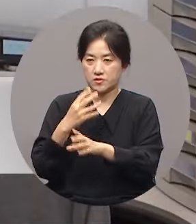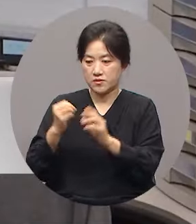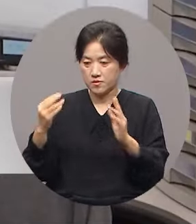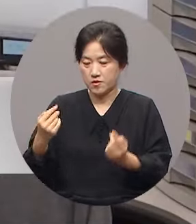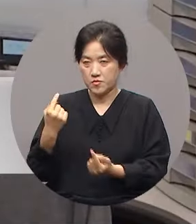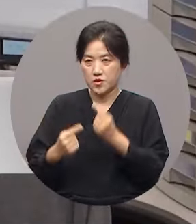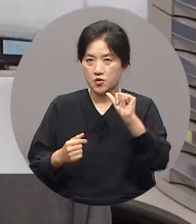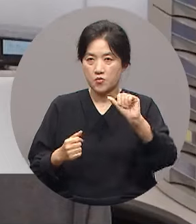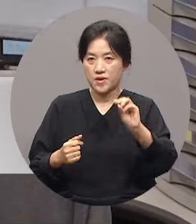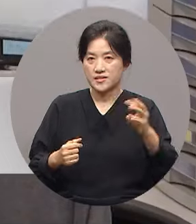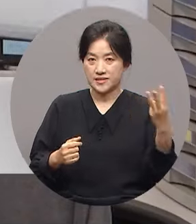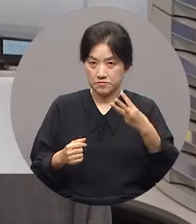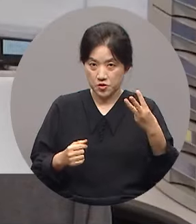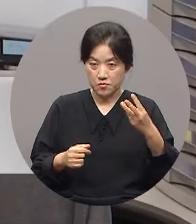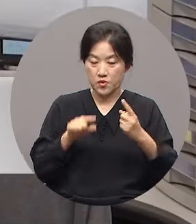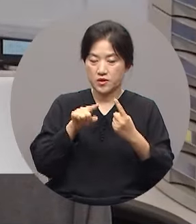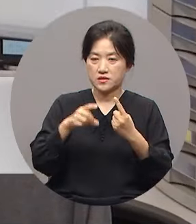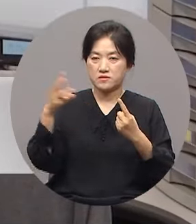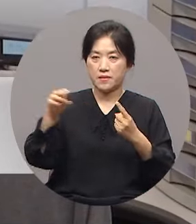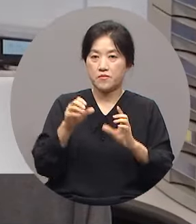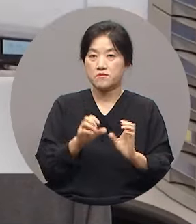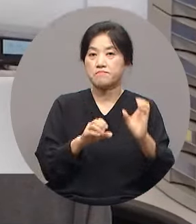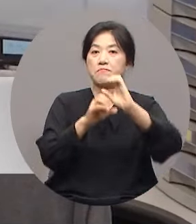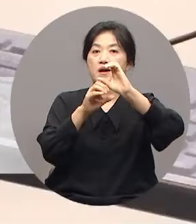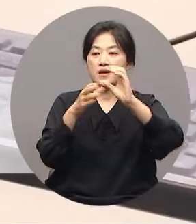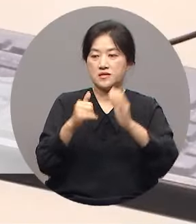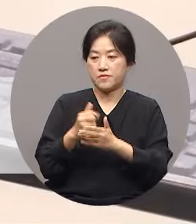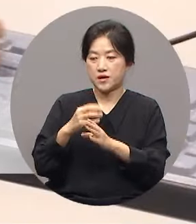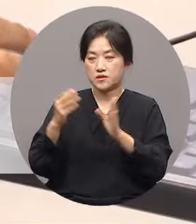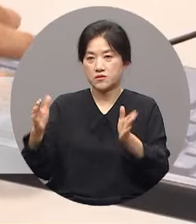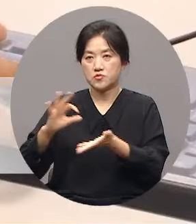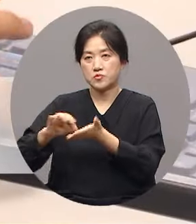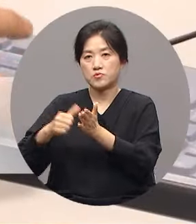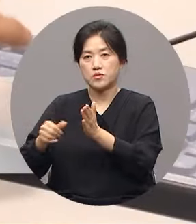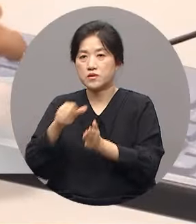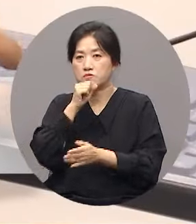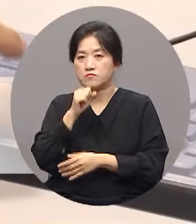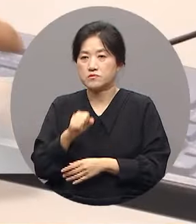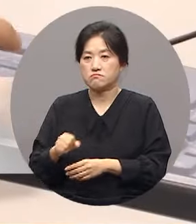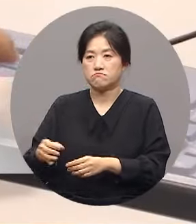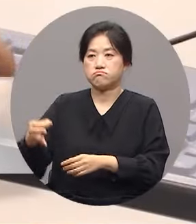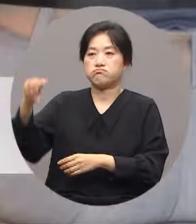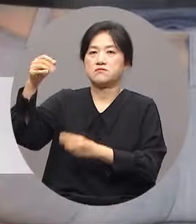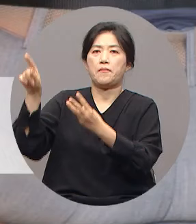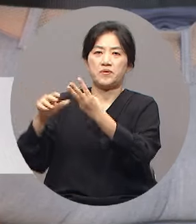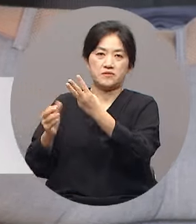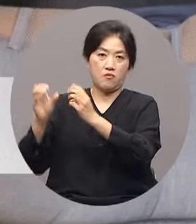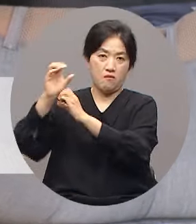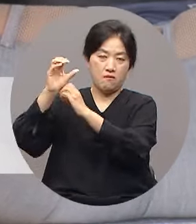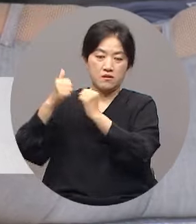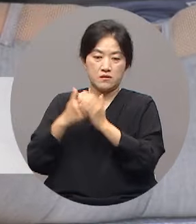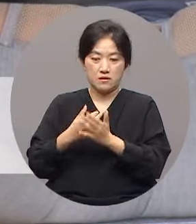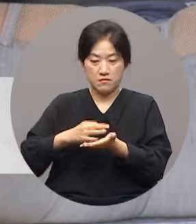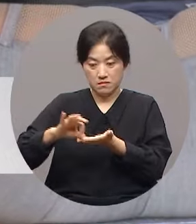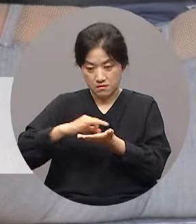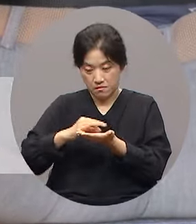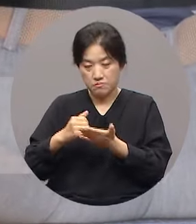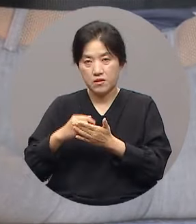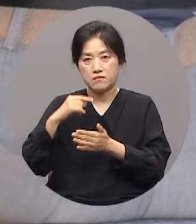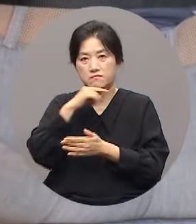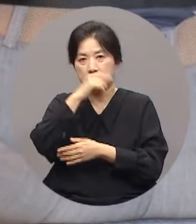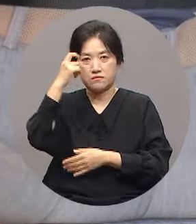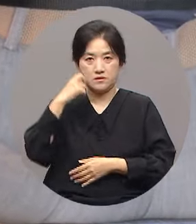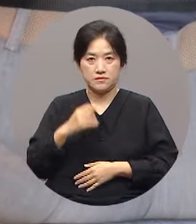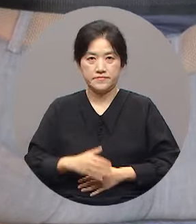53,000원 1.3% 늘었지만 같은 기간 소비자 물가 지수가 3% 오르면서 실질 임금은 오히려